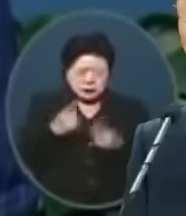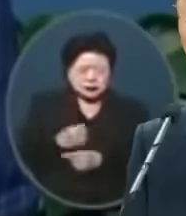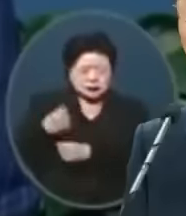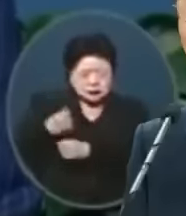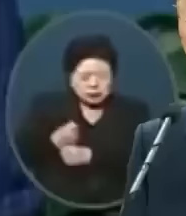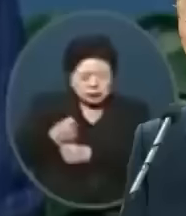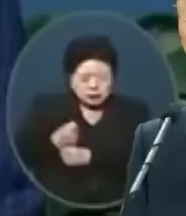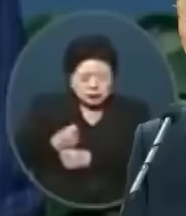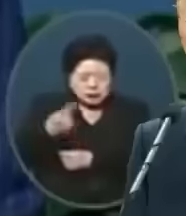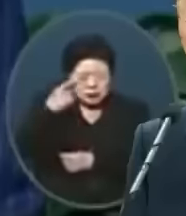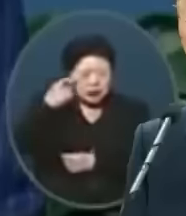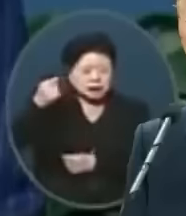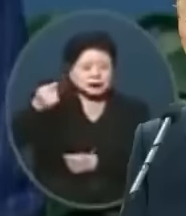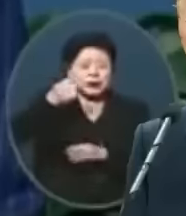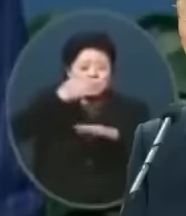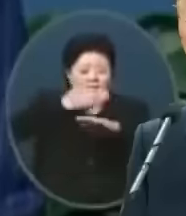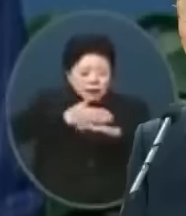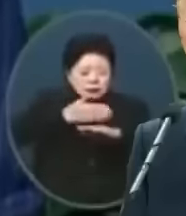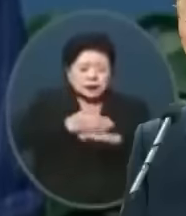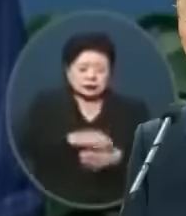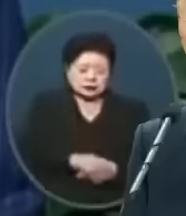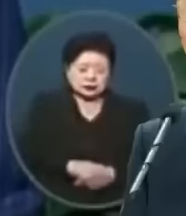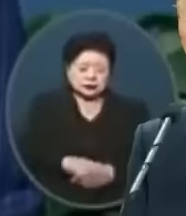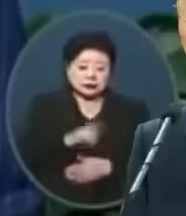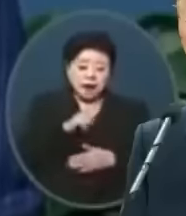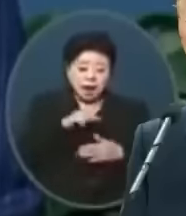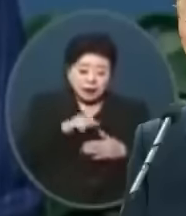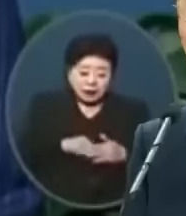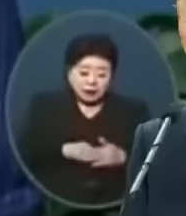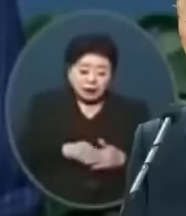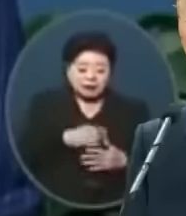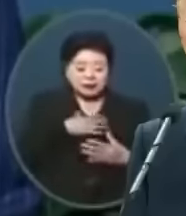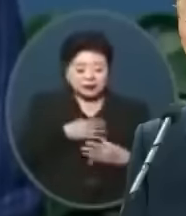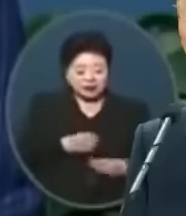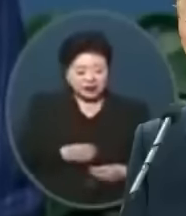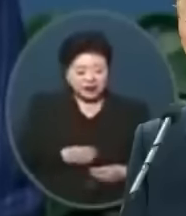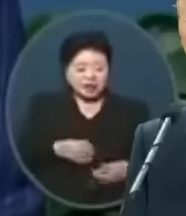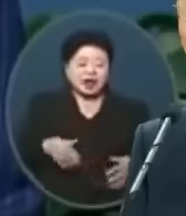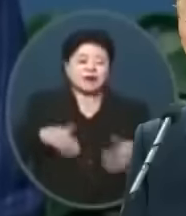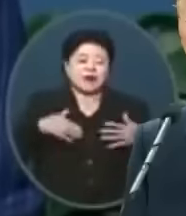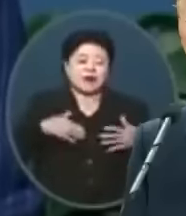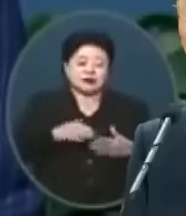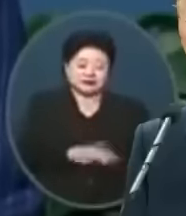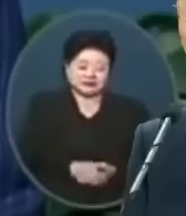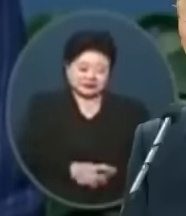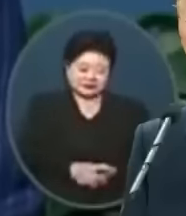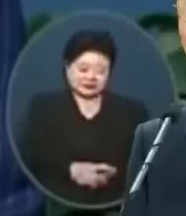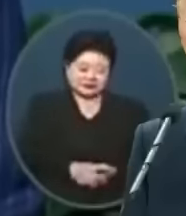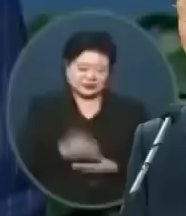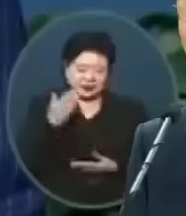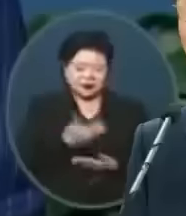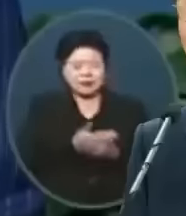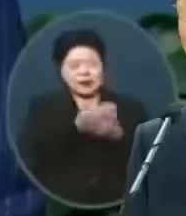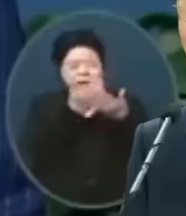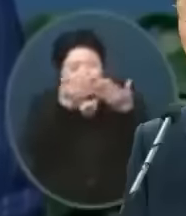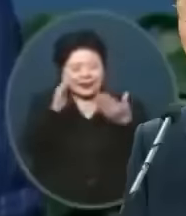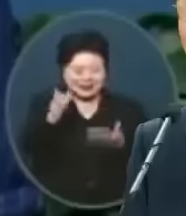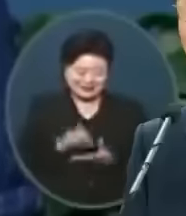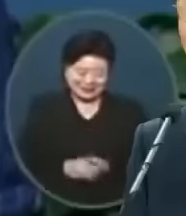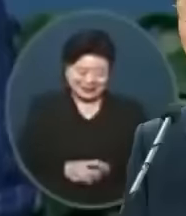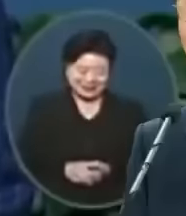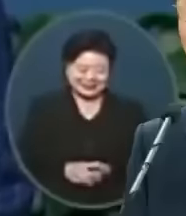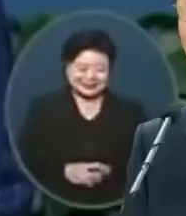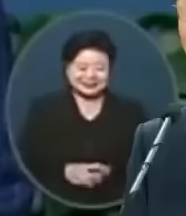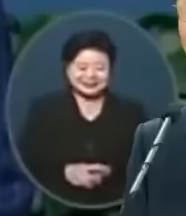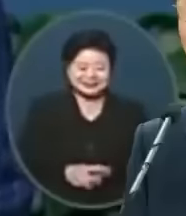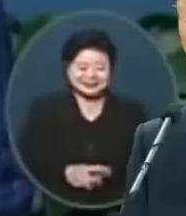생각하고 감사하면 우리 마음이 가벼워지고 맑고 밝고 환하게 되고 확신을 가지게 되는